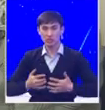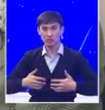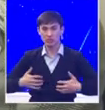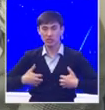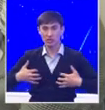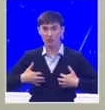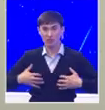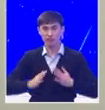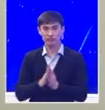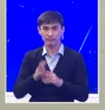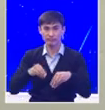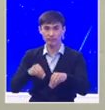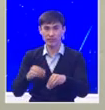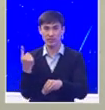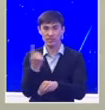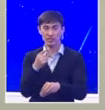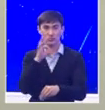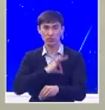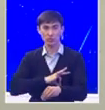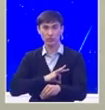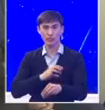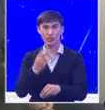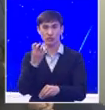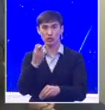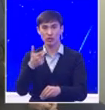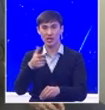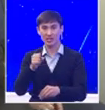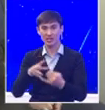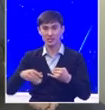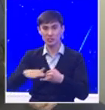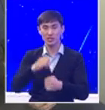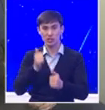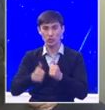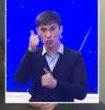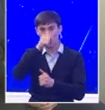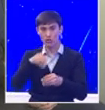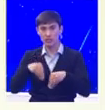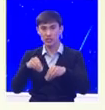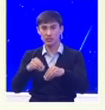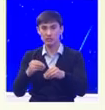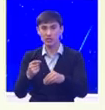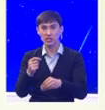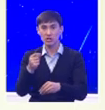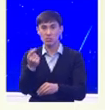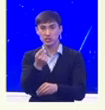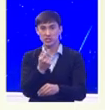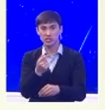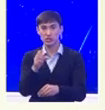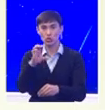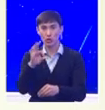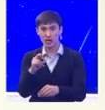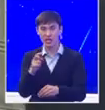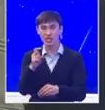пожалуй, единственный источник дохода. На 400 гектарах земель здесь ежегодно выращивают тонны пшеницы, сои, люцерны и